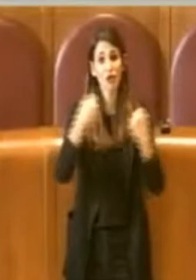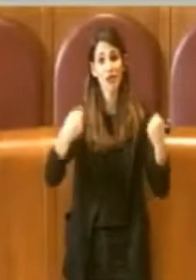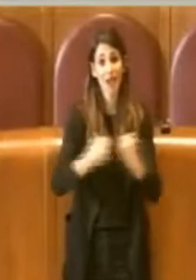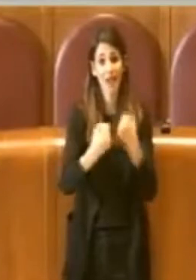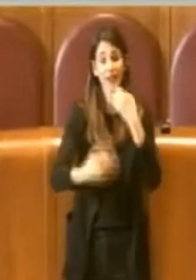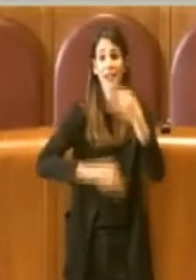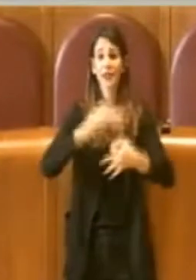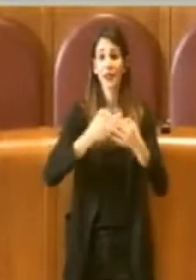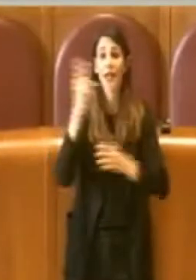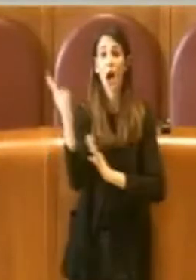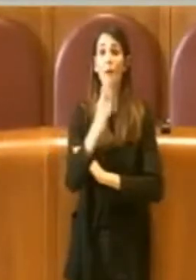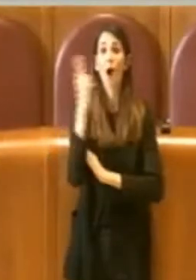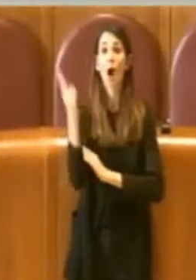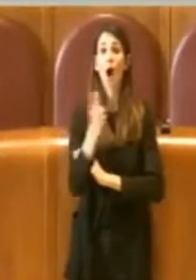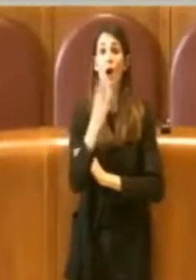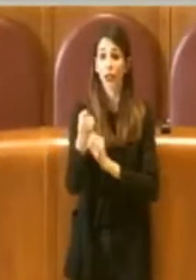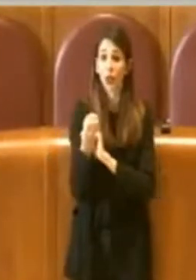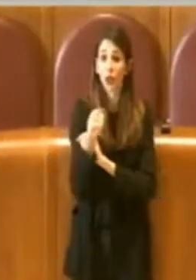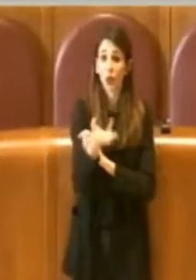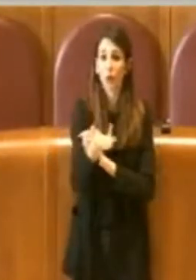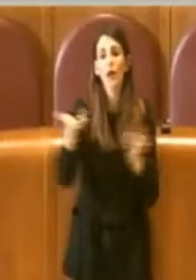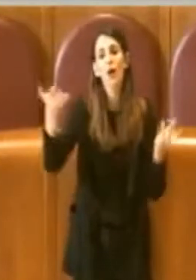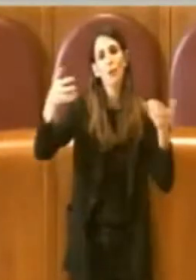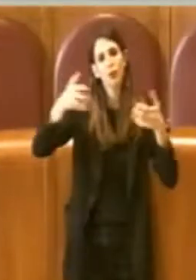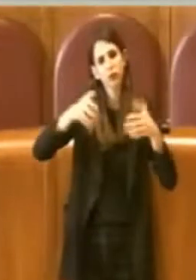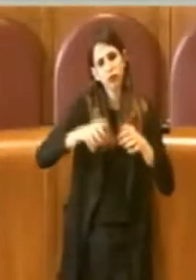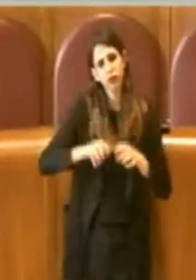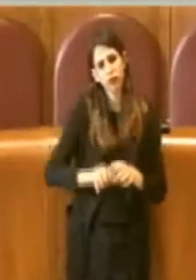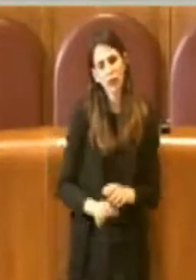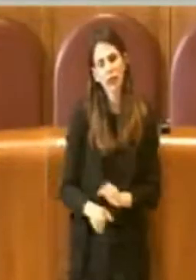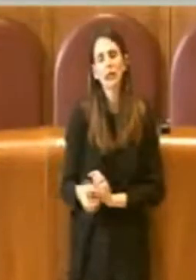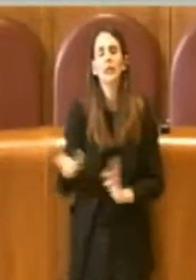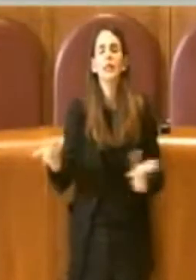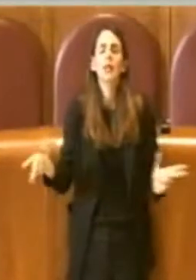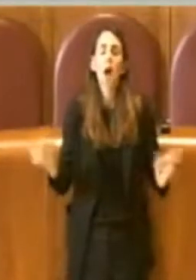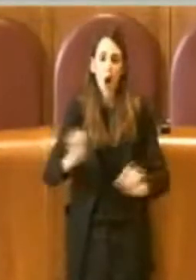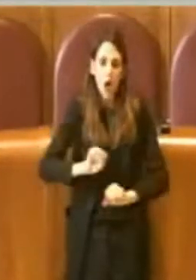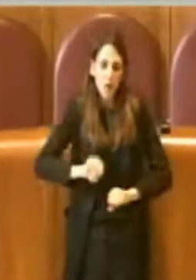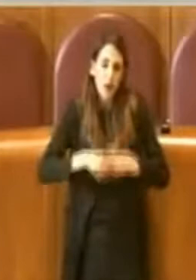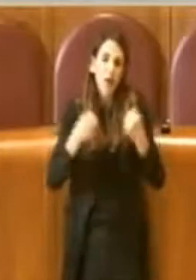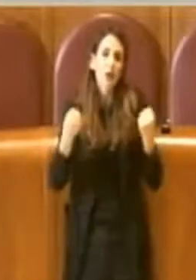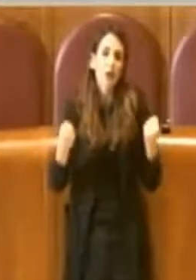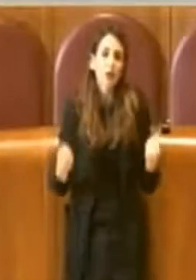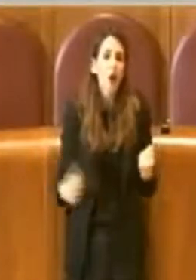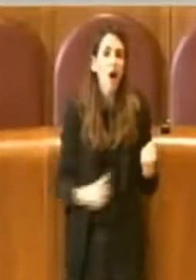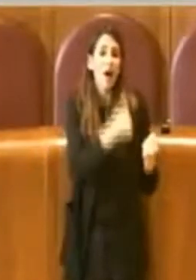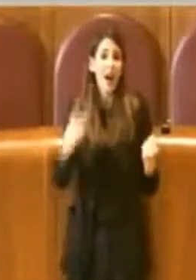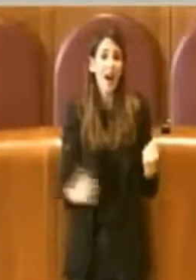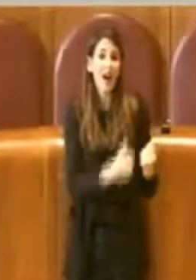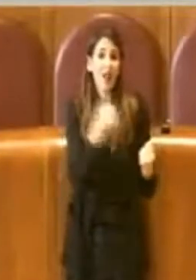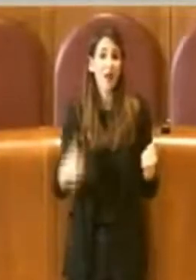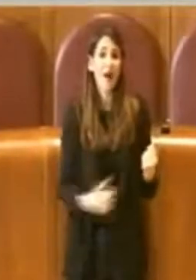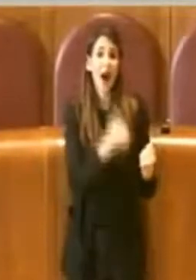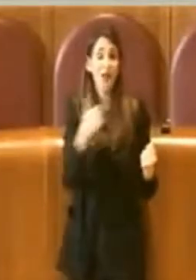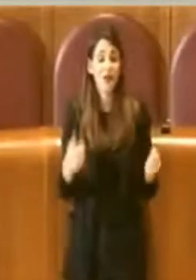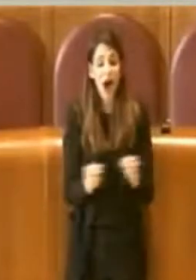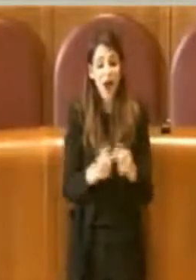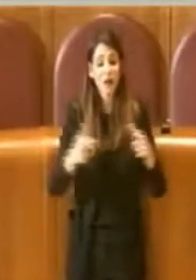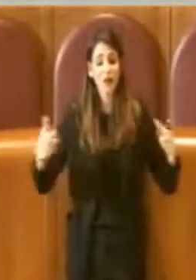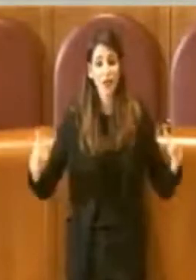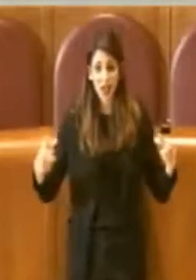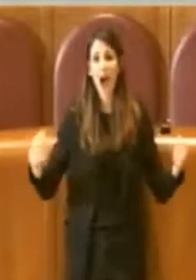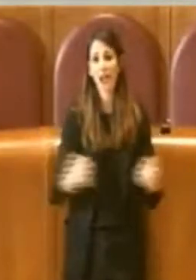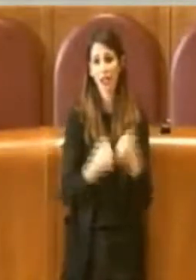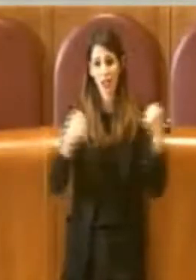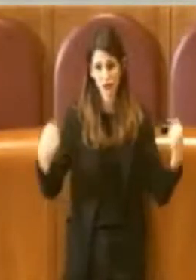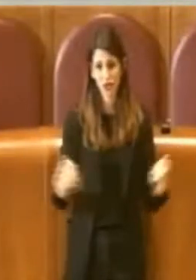ancora, ahimè, ogni anno per incidenti stradali in questa città. In questi giorni ovviamente le cronache